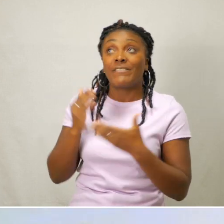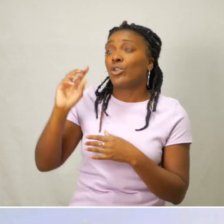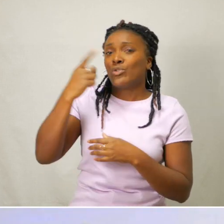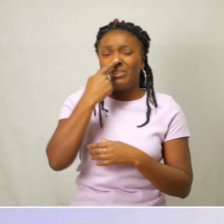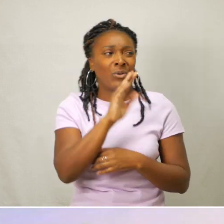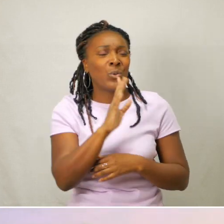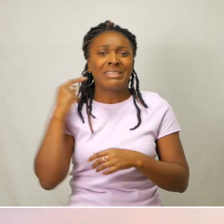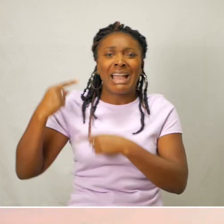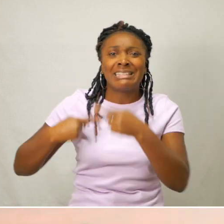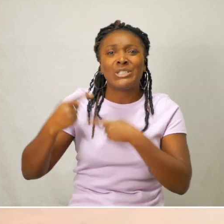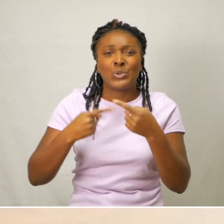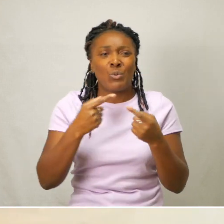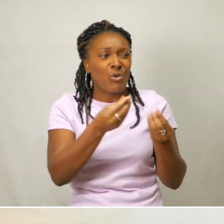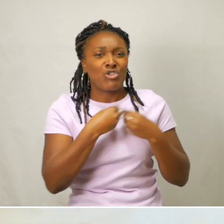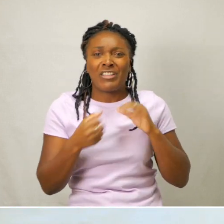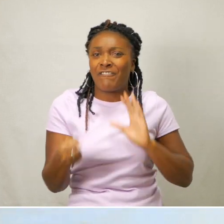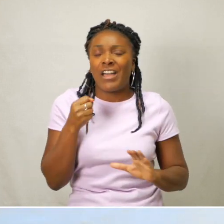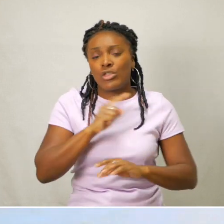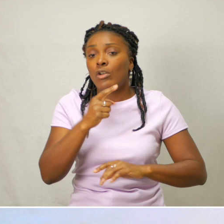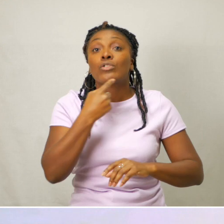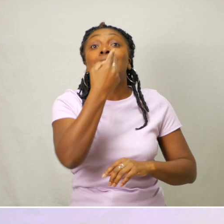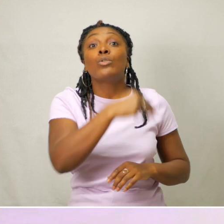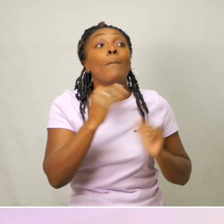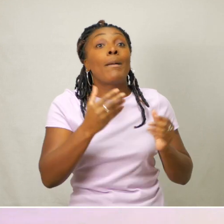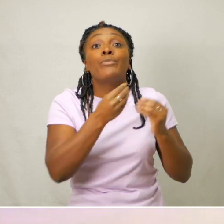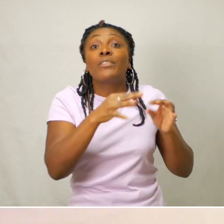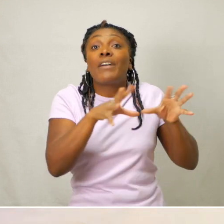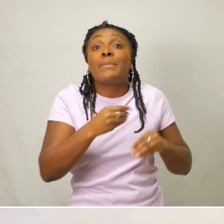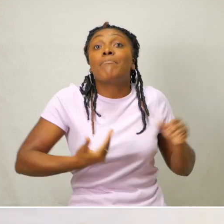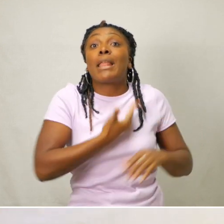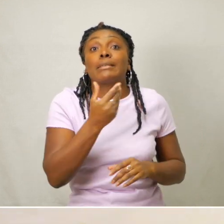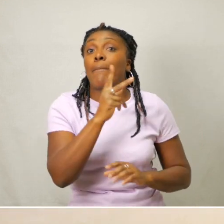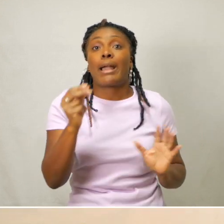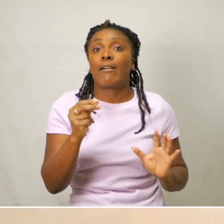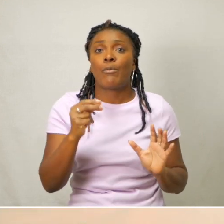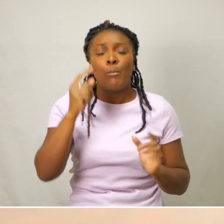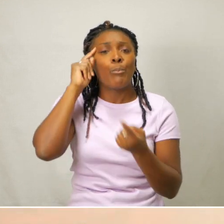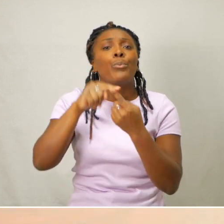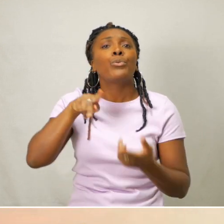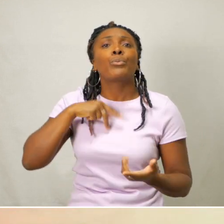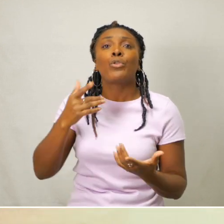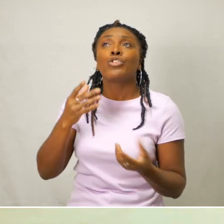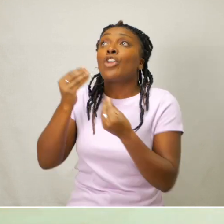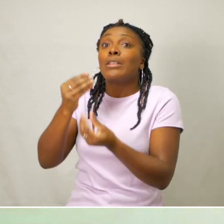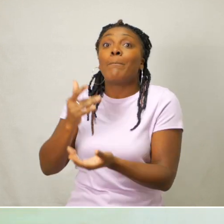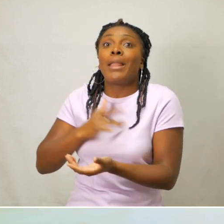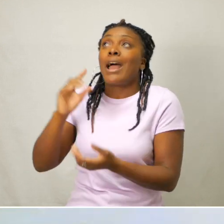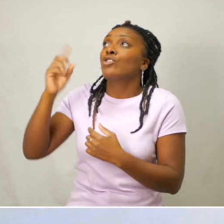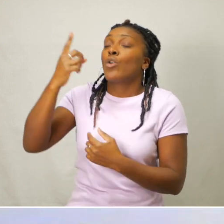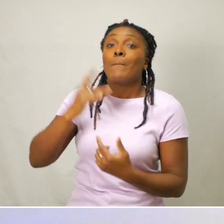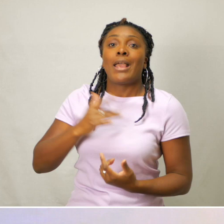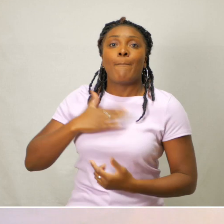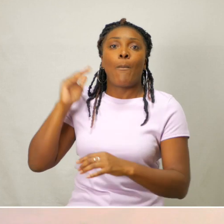non, je dis non aux traditions, même si ça peut blesser cette famille, c'est pas grave. Mon but, c'est de plaire à Dieu et de plaire à mon maître. Je suis en